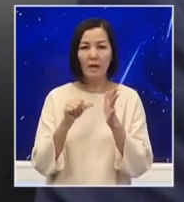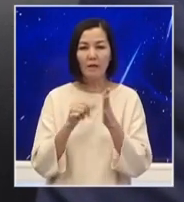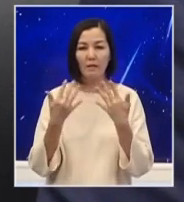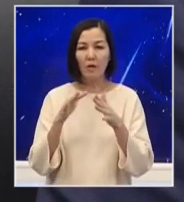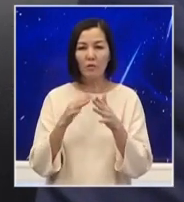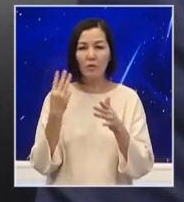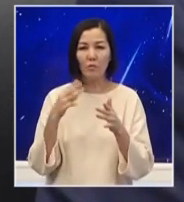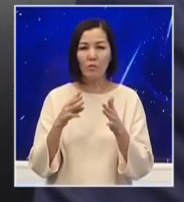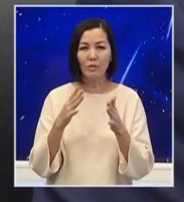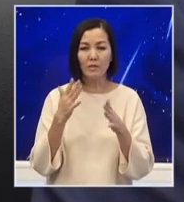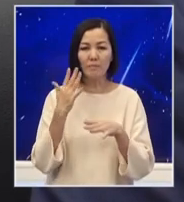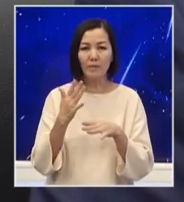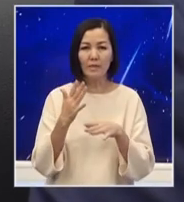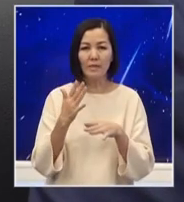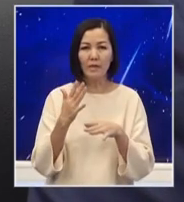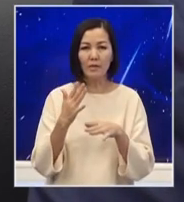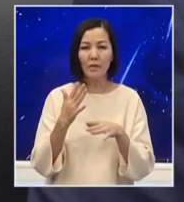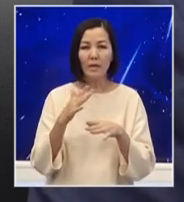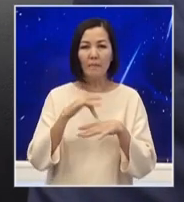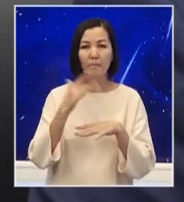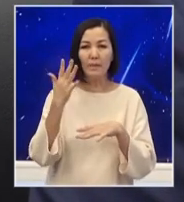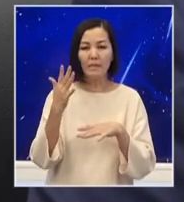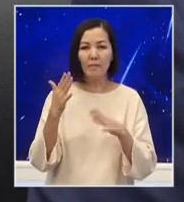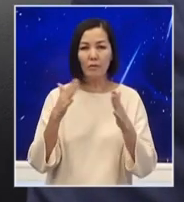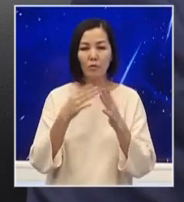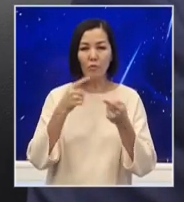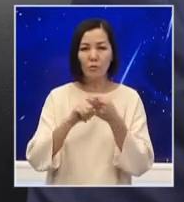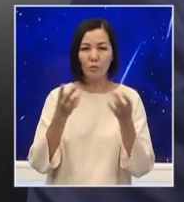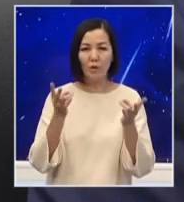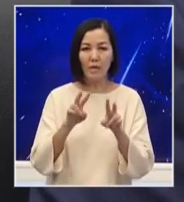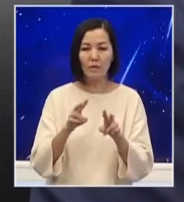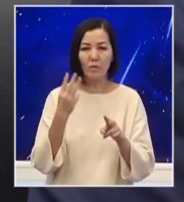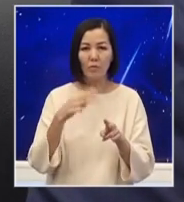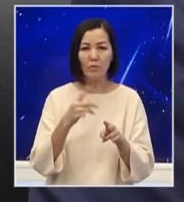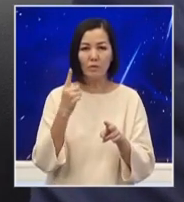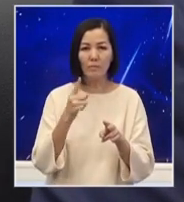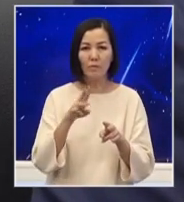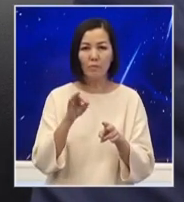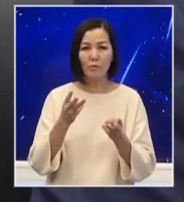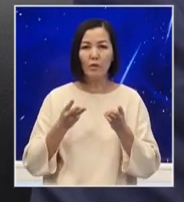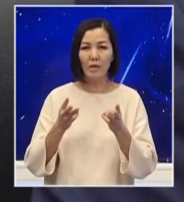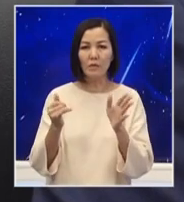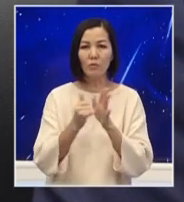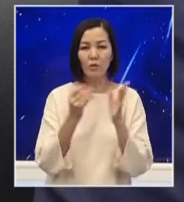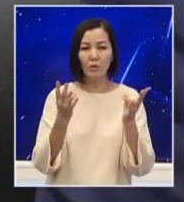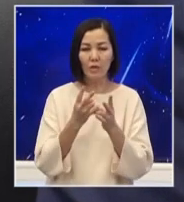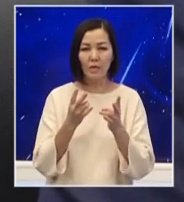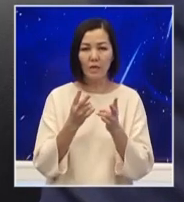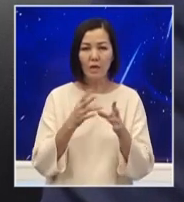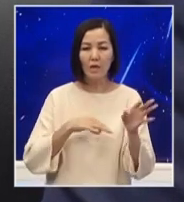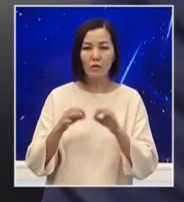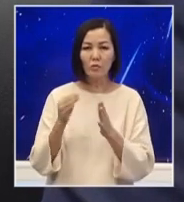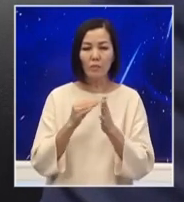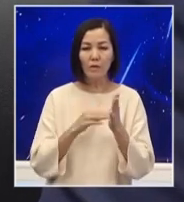ауылдағы 32 5 қабатты үйді қосу қалды. Осыған 31 блокты модульді қазанды орнату керек. Ол үшін